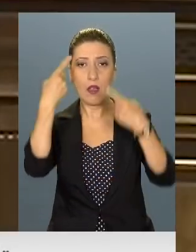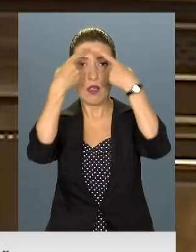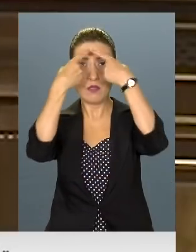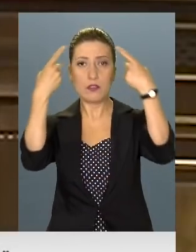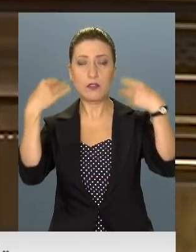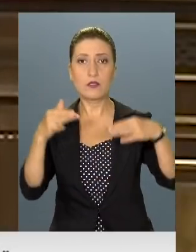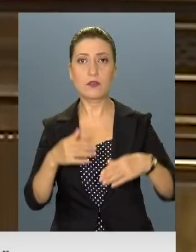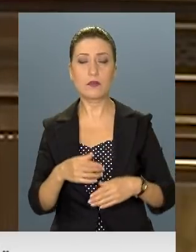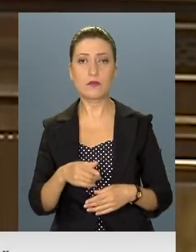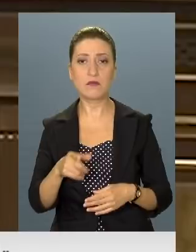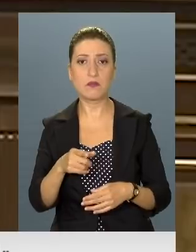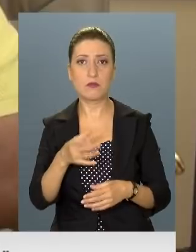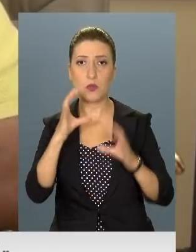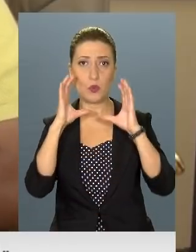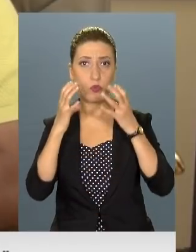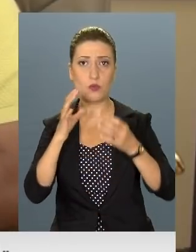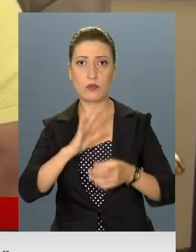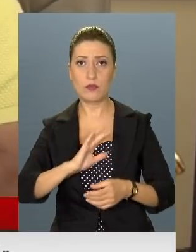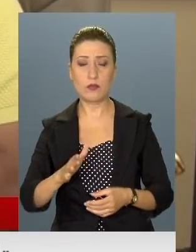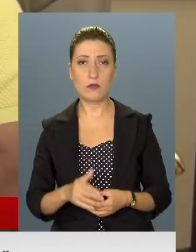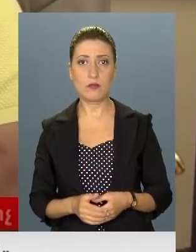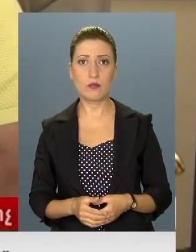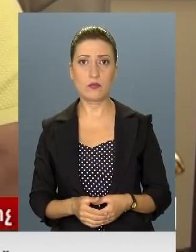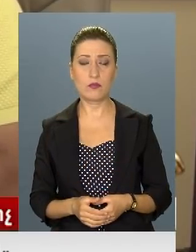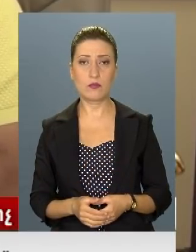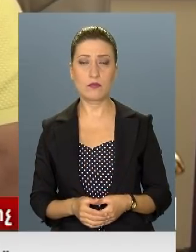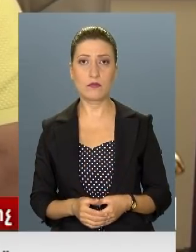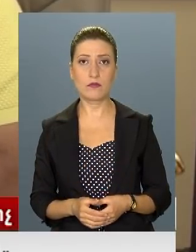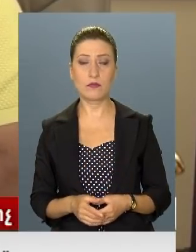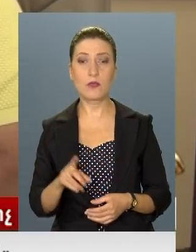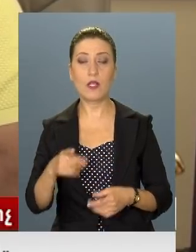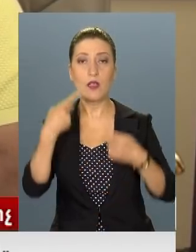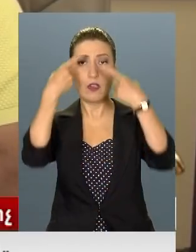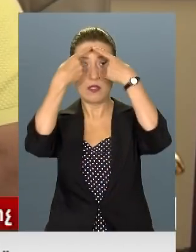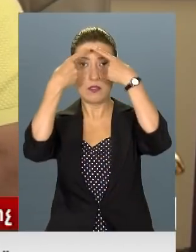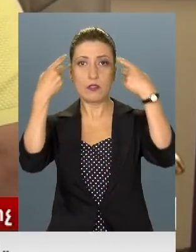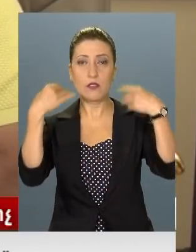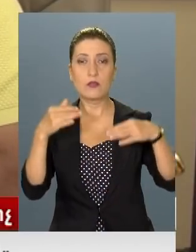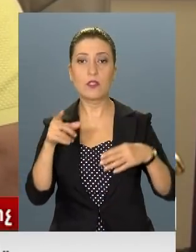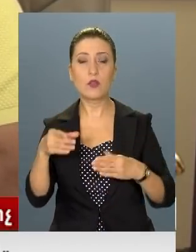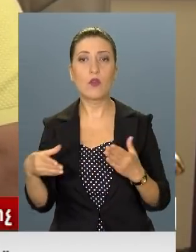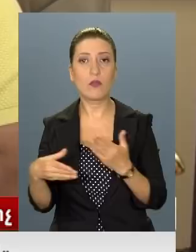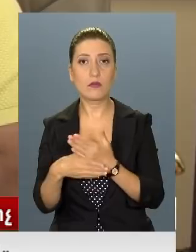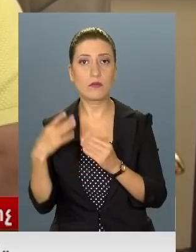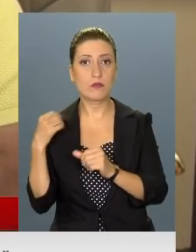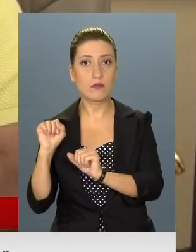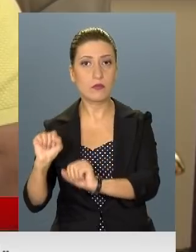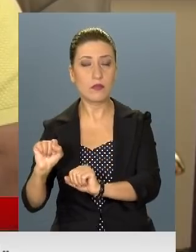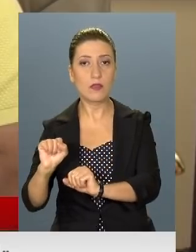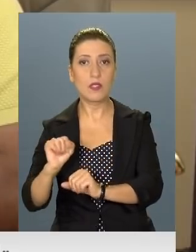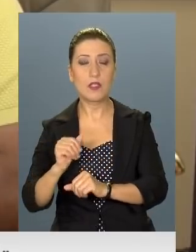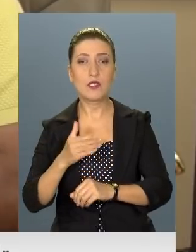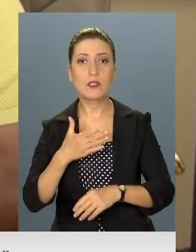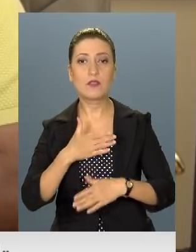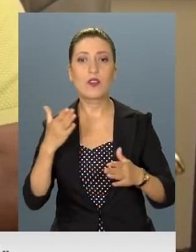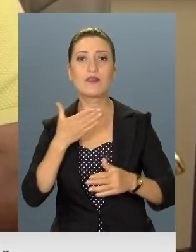հայտարարությունը թեպետ լինելով անհետև, այնքանով է լրջություն ստանում, որ այդ հայտարարությունը փաստորեն սատարում է իշխող